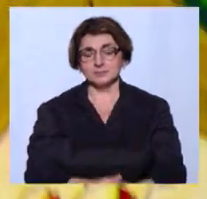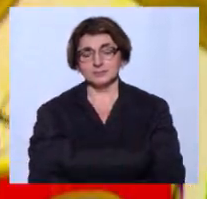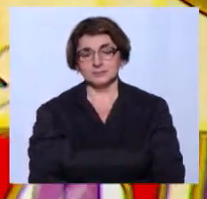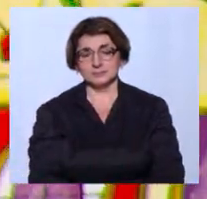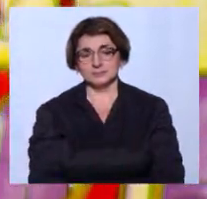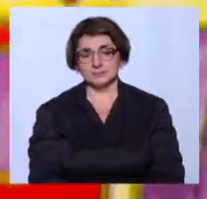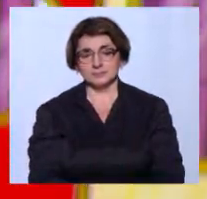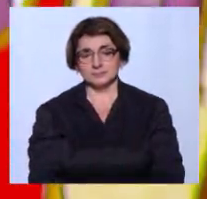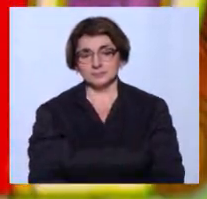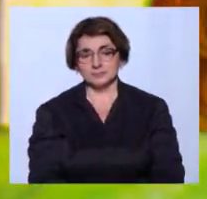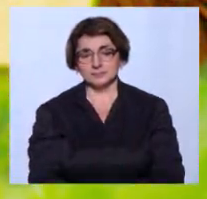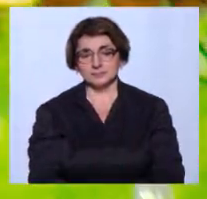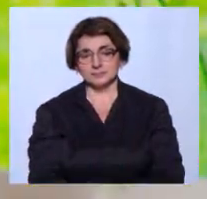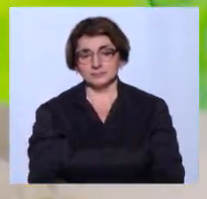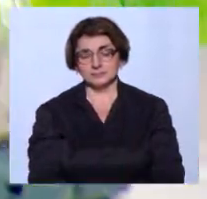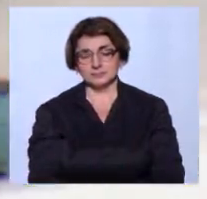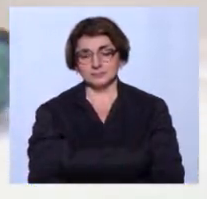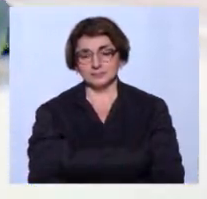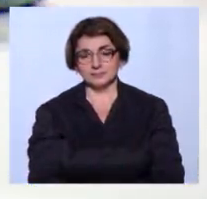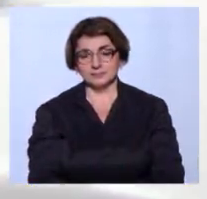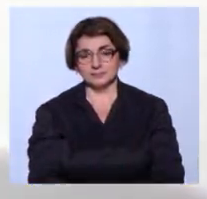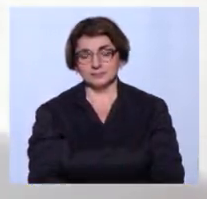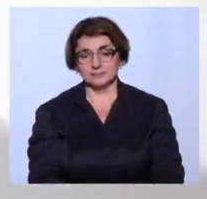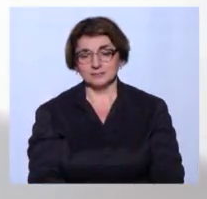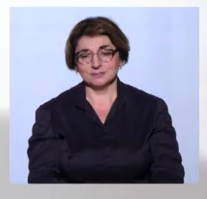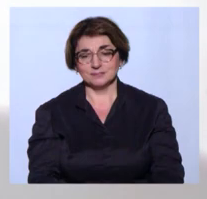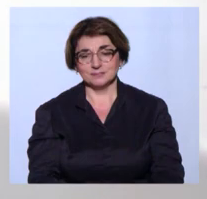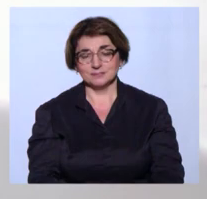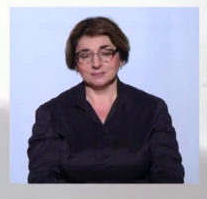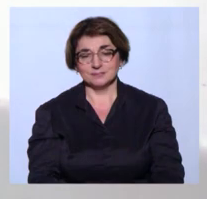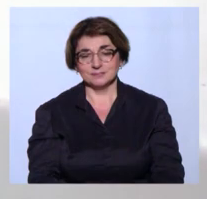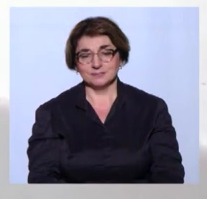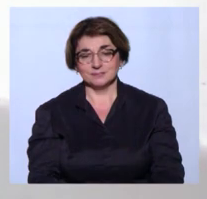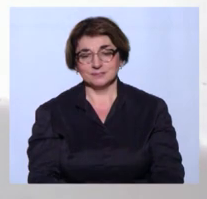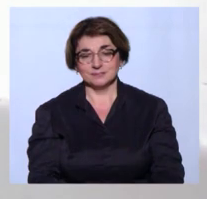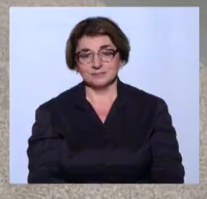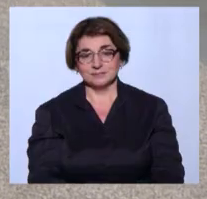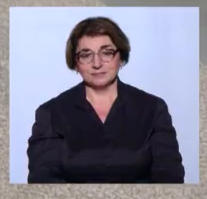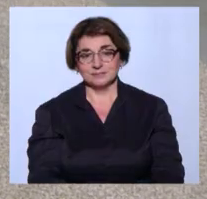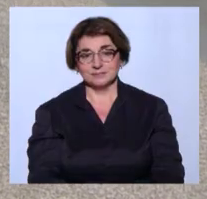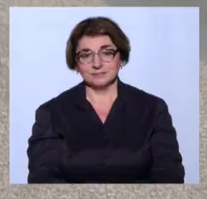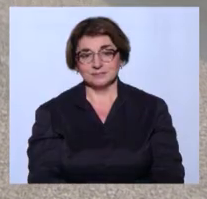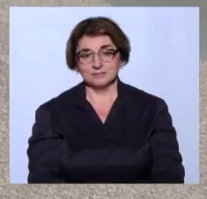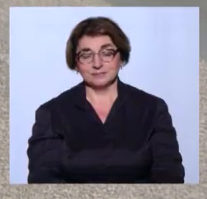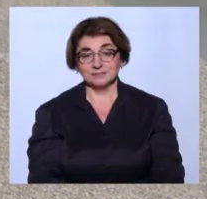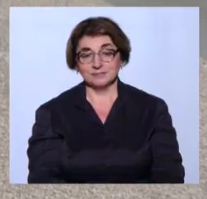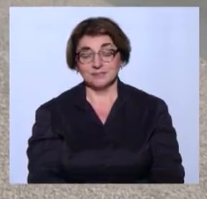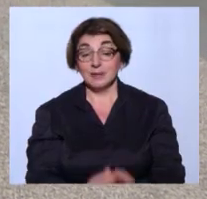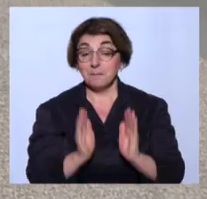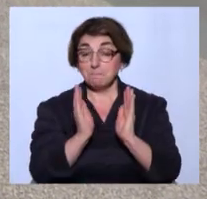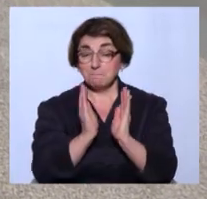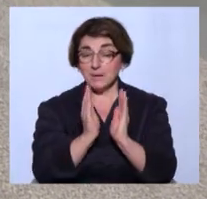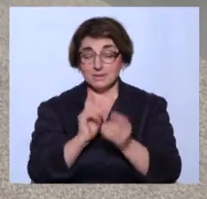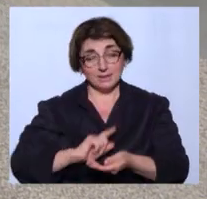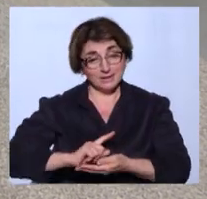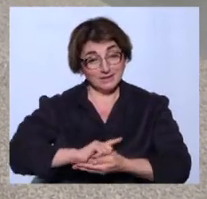მოდი. ნენელა წავიყვანოთ და დავთოთ ეს. დავსვათ ციყვები. პატარა